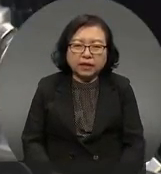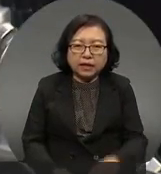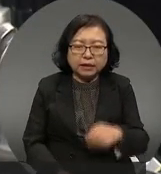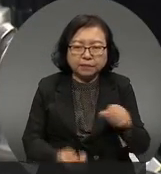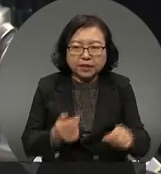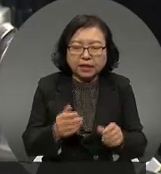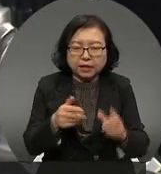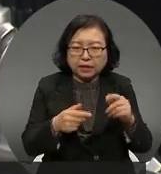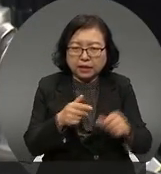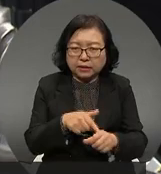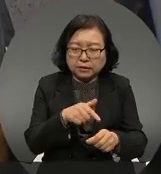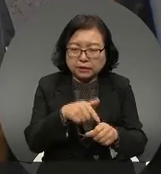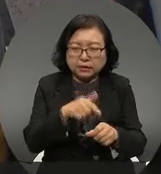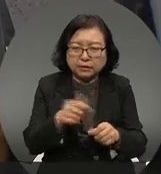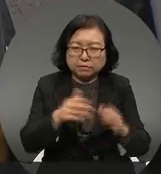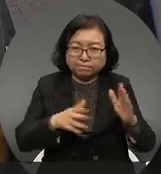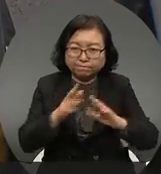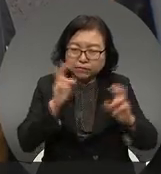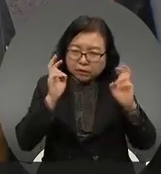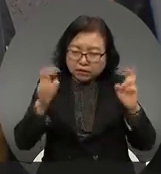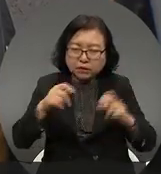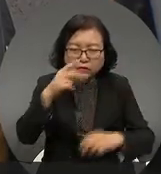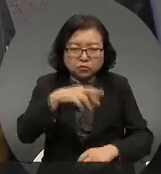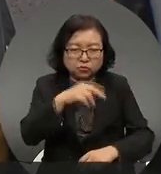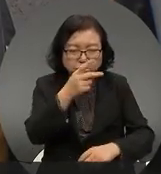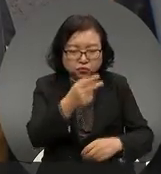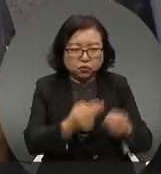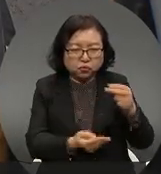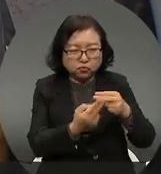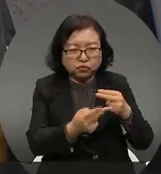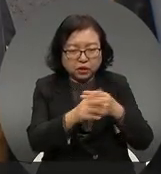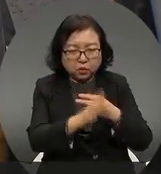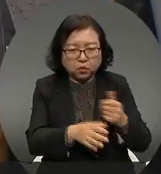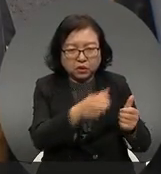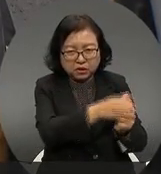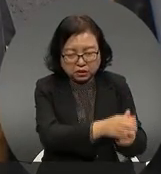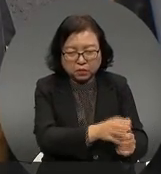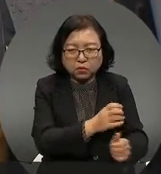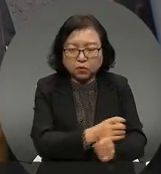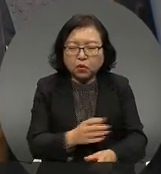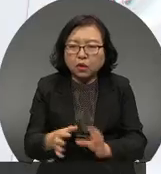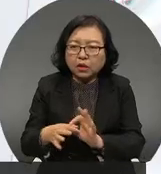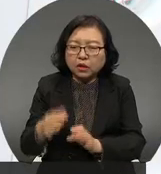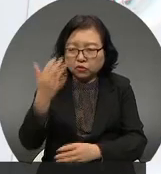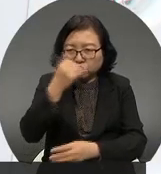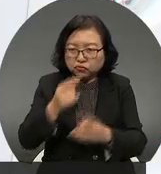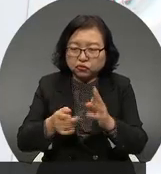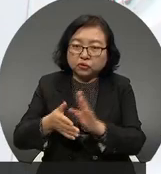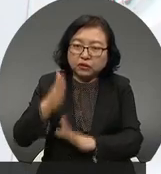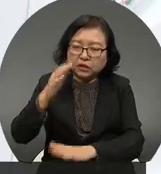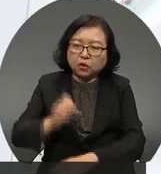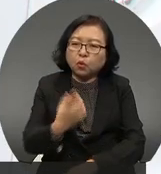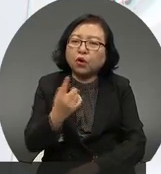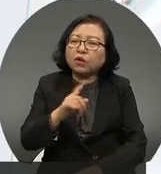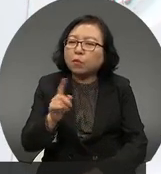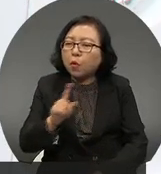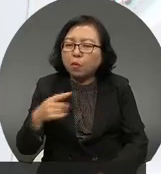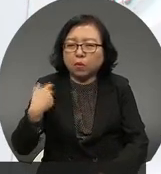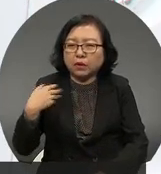가스기술공사는 수소 제조업체에 일임했다는 입장이고 관계 기관인 충주시는 원인 규명이 나오지 않아 지켜보는